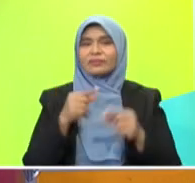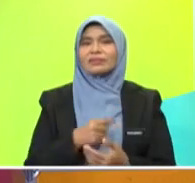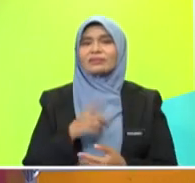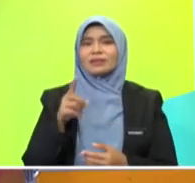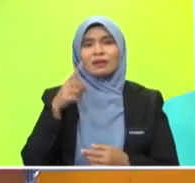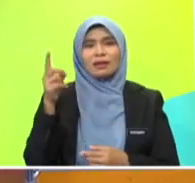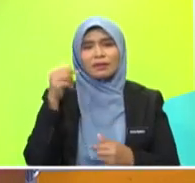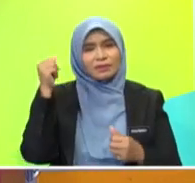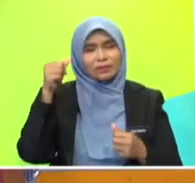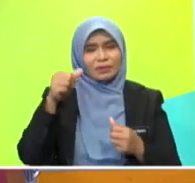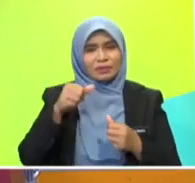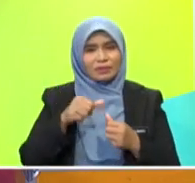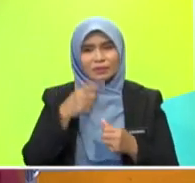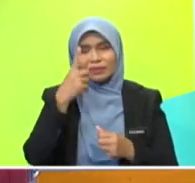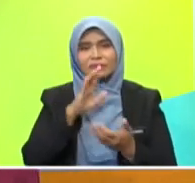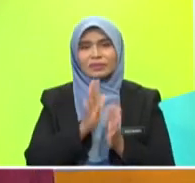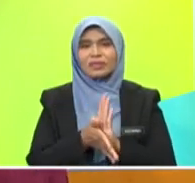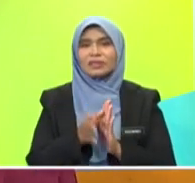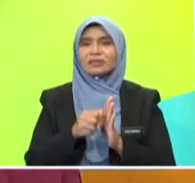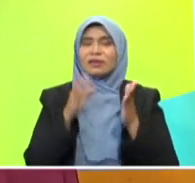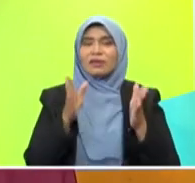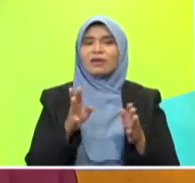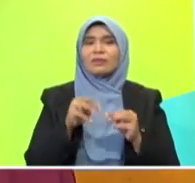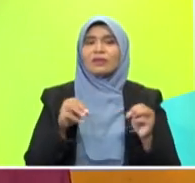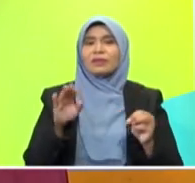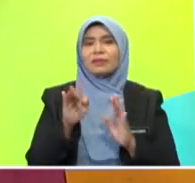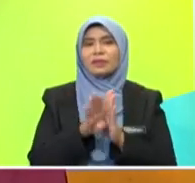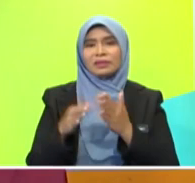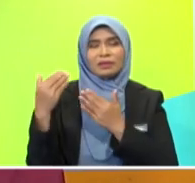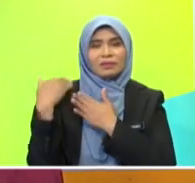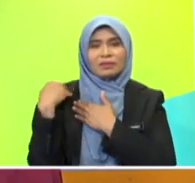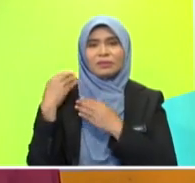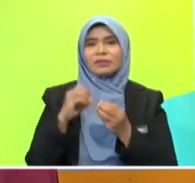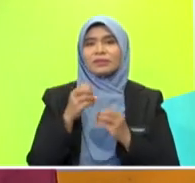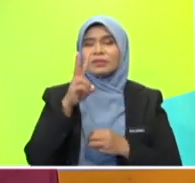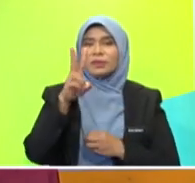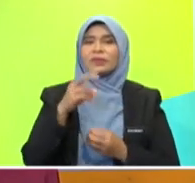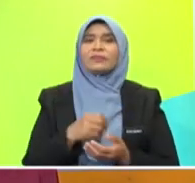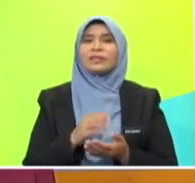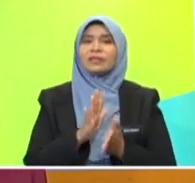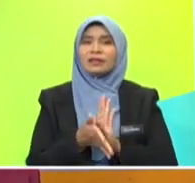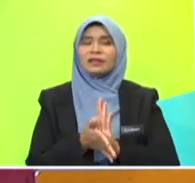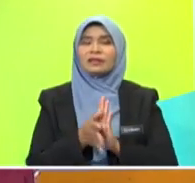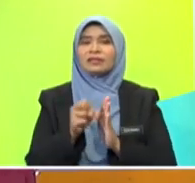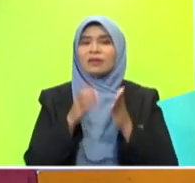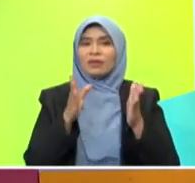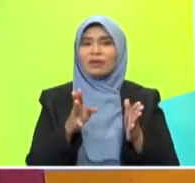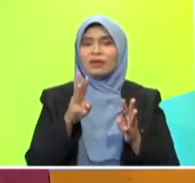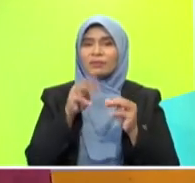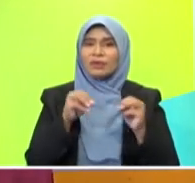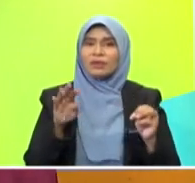hmm untuk menjadi seorang murid yang bertanggung jawab dan kedua menjadi seorang murid yang berarti sling